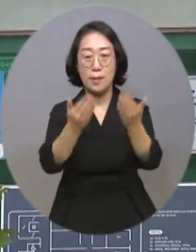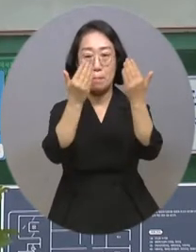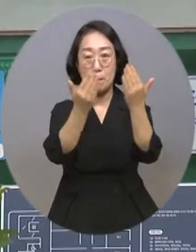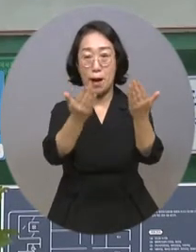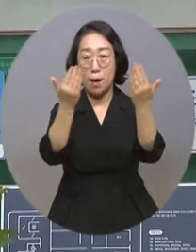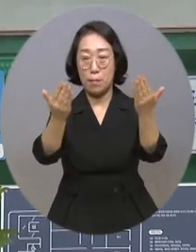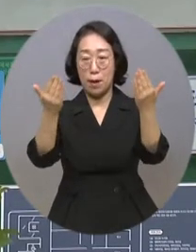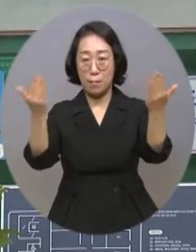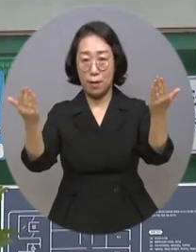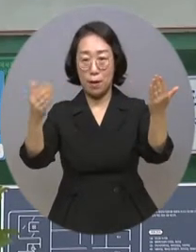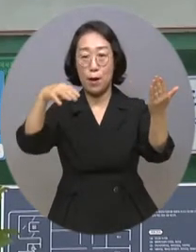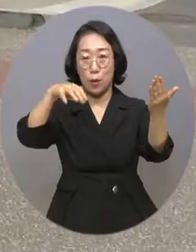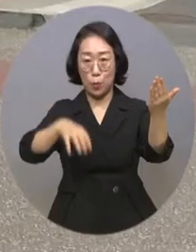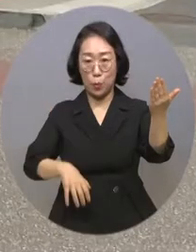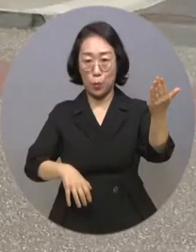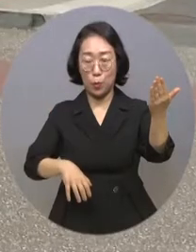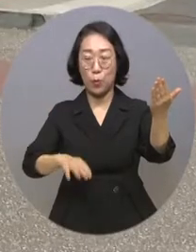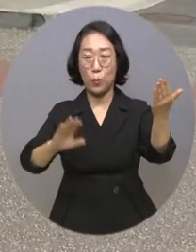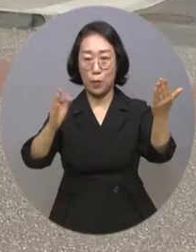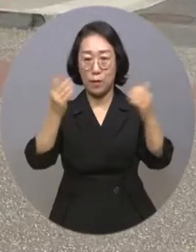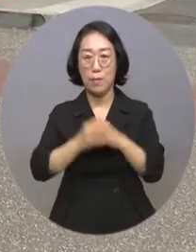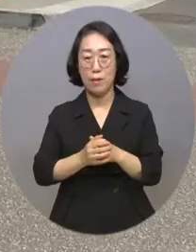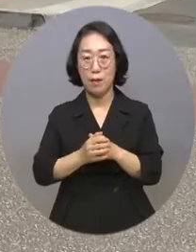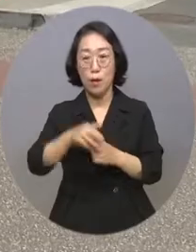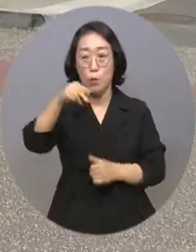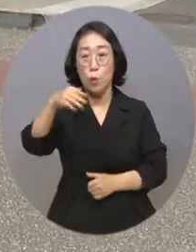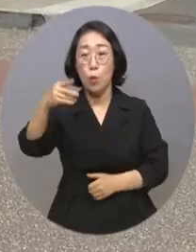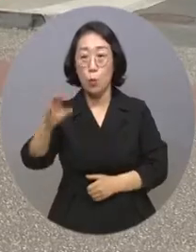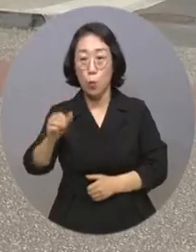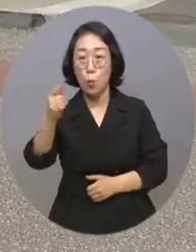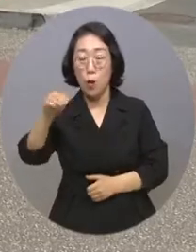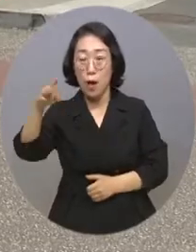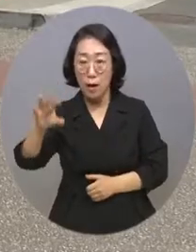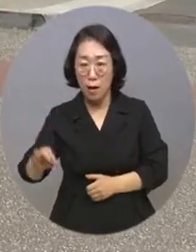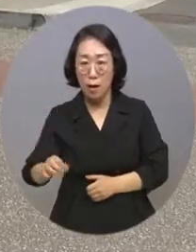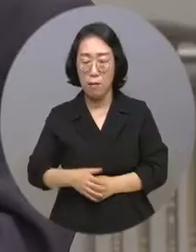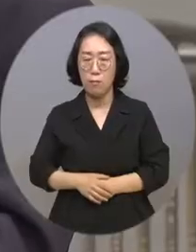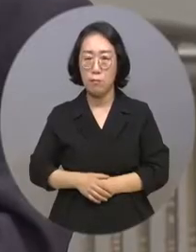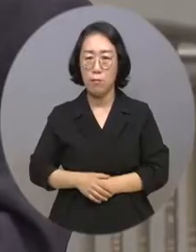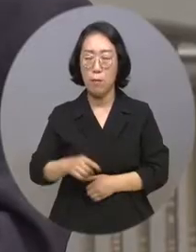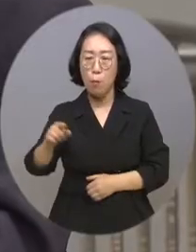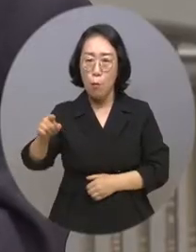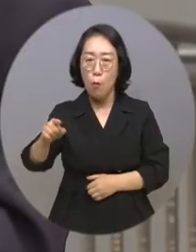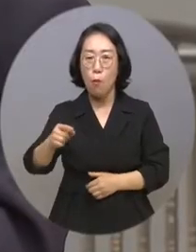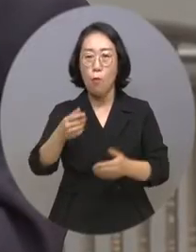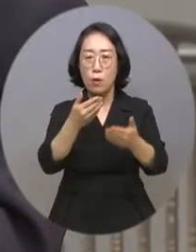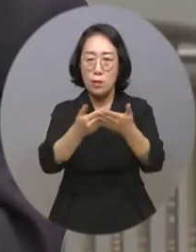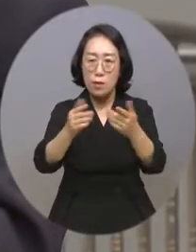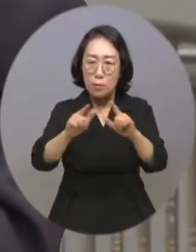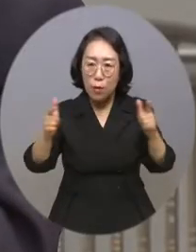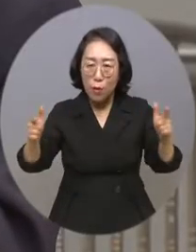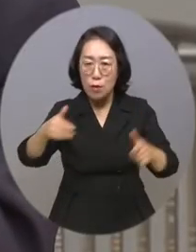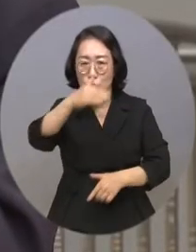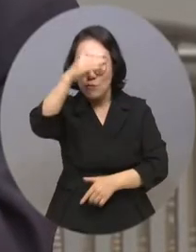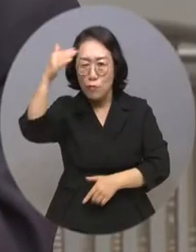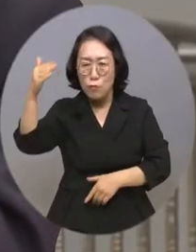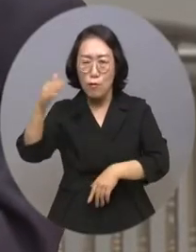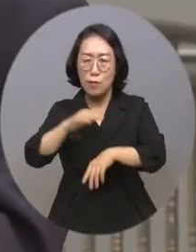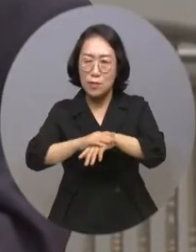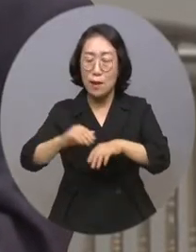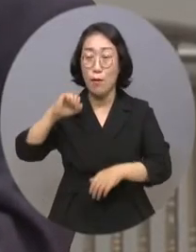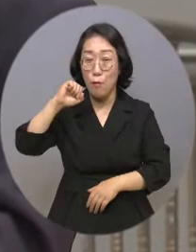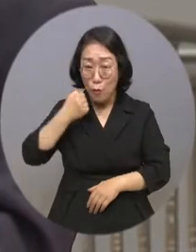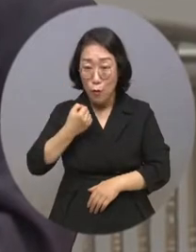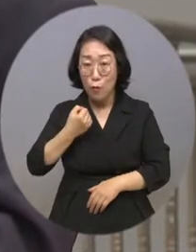전시장으로 변신했습니다. 소룡화랑은 문화예술활동 기회가 적은 소룡동 주민들에게 다양한 문화